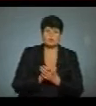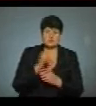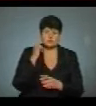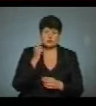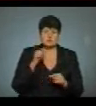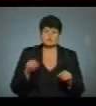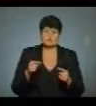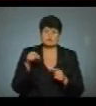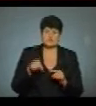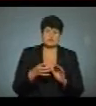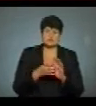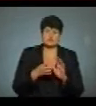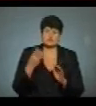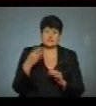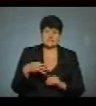глухих заснували в